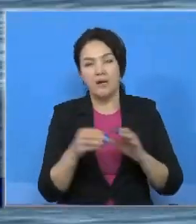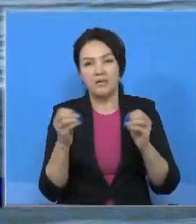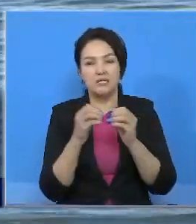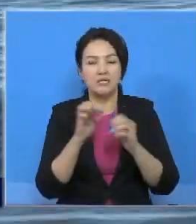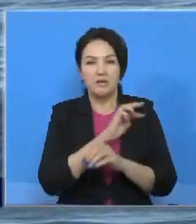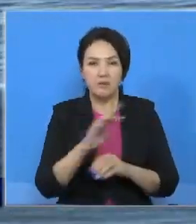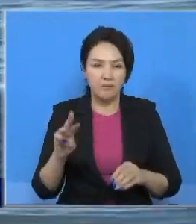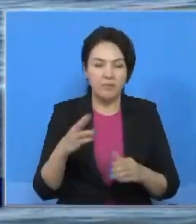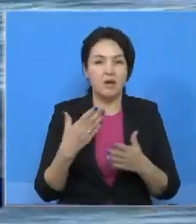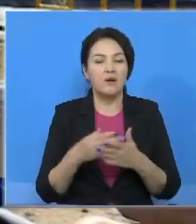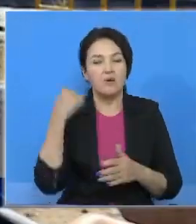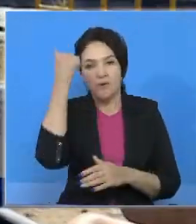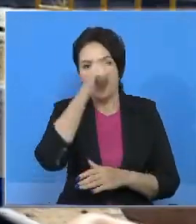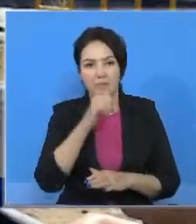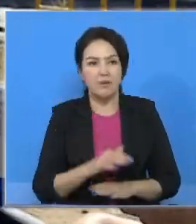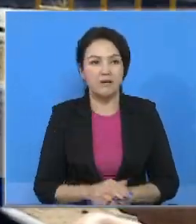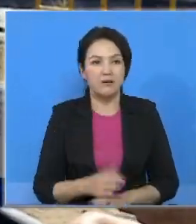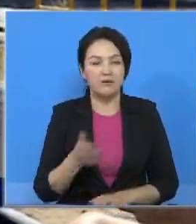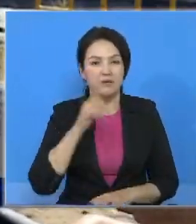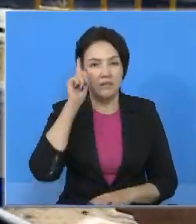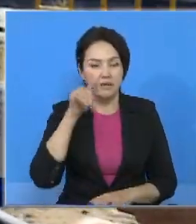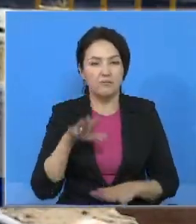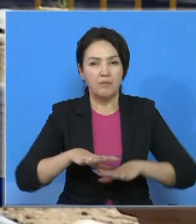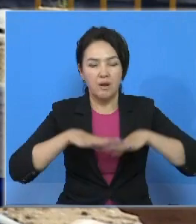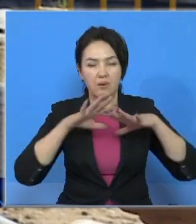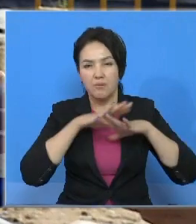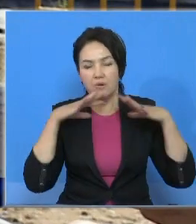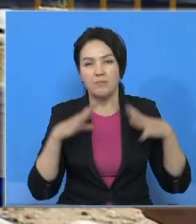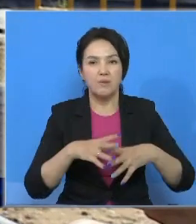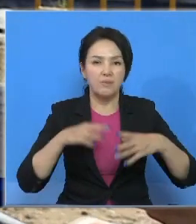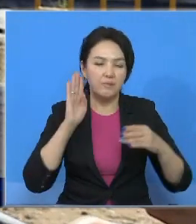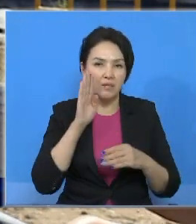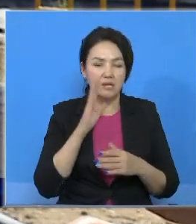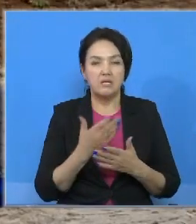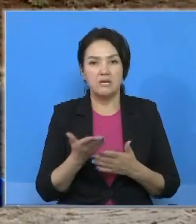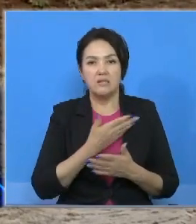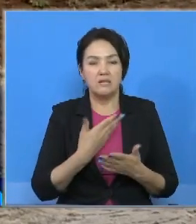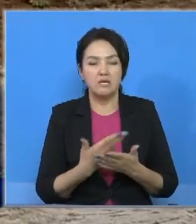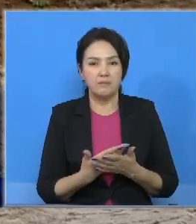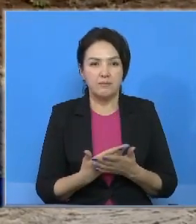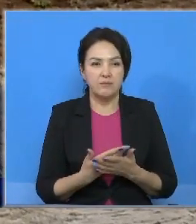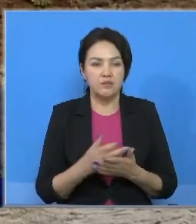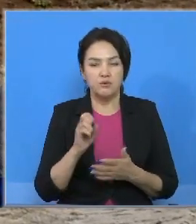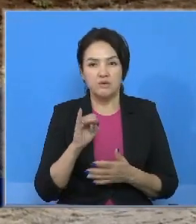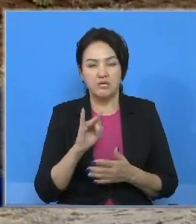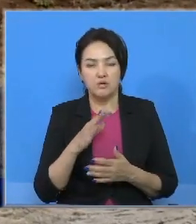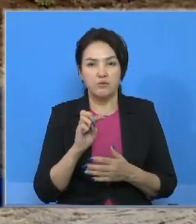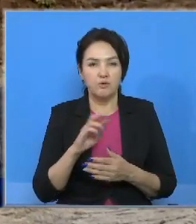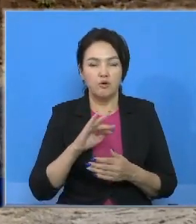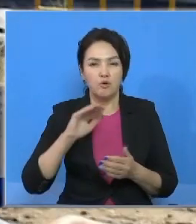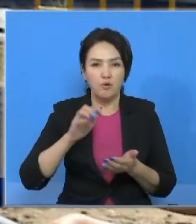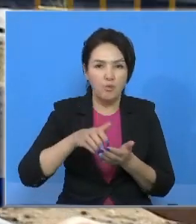10 миллионов тенге в год. Вы знаете, большой был наплыв воды. И наш вот этот дюк, это называется